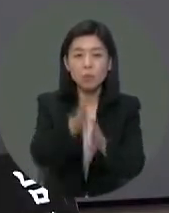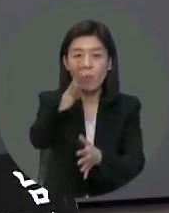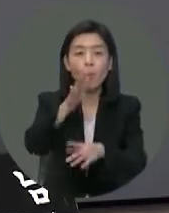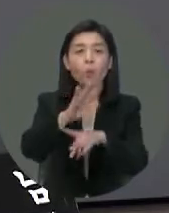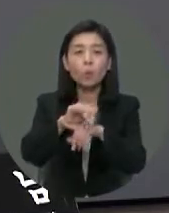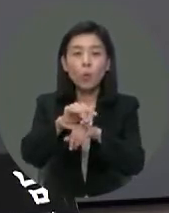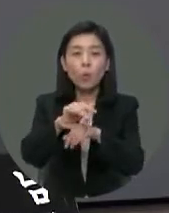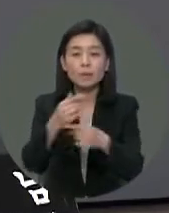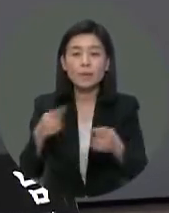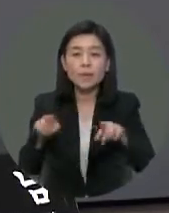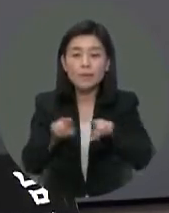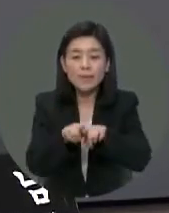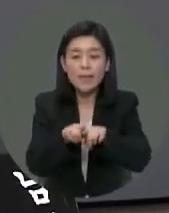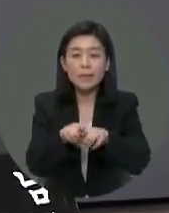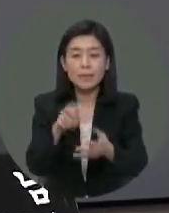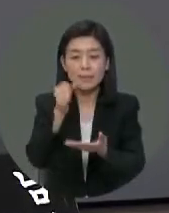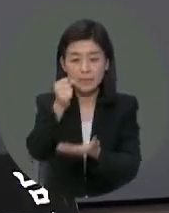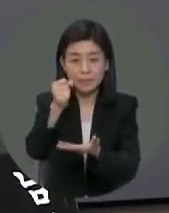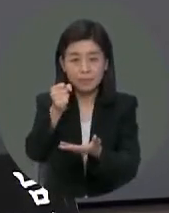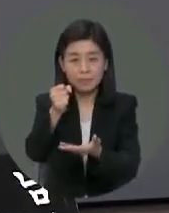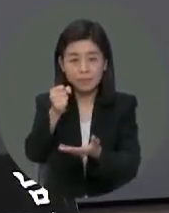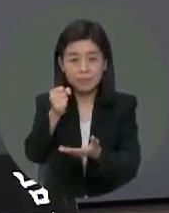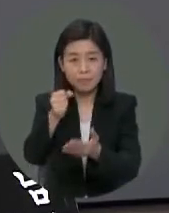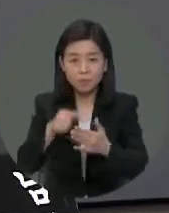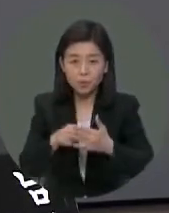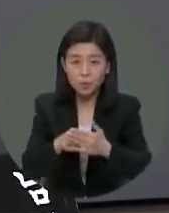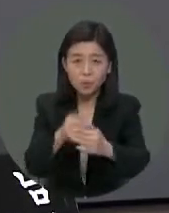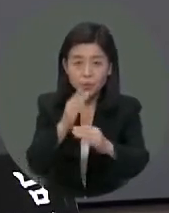차입하는 형태이고이자 범위에서 사용하고 있죠